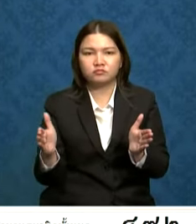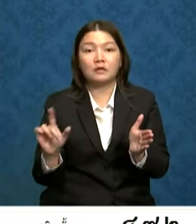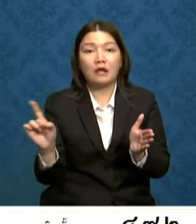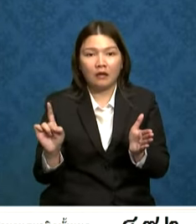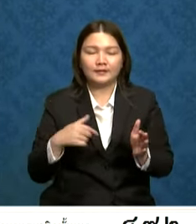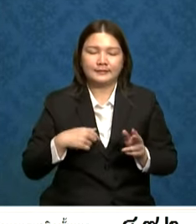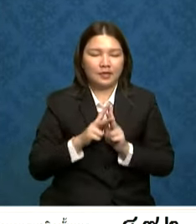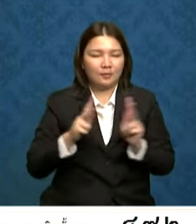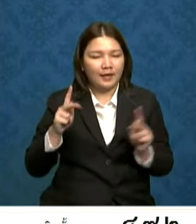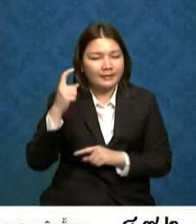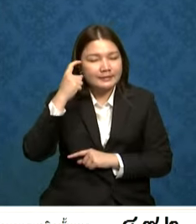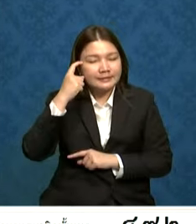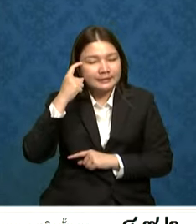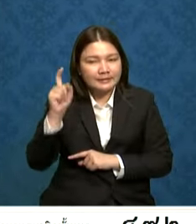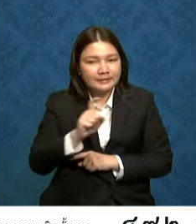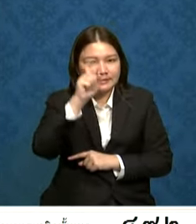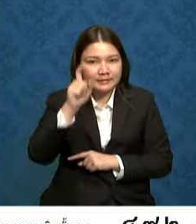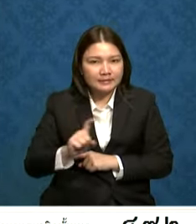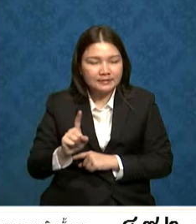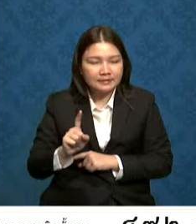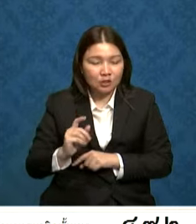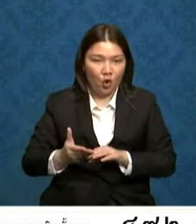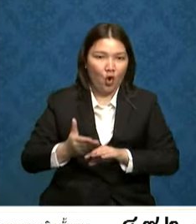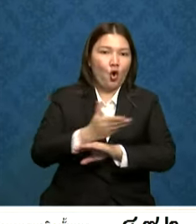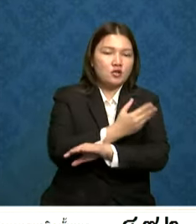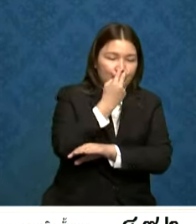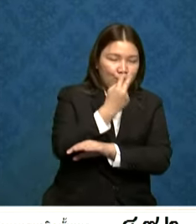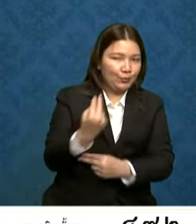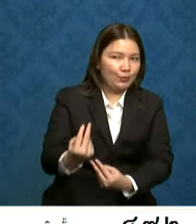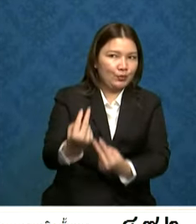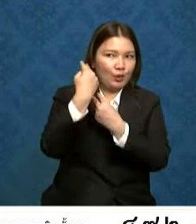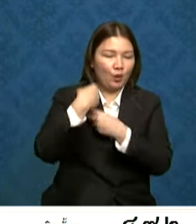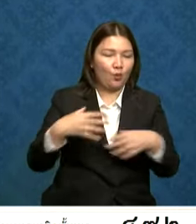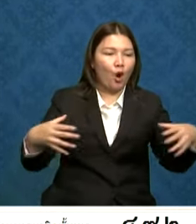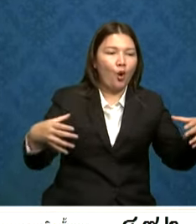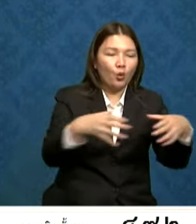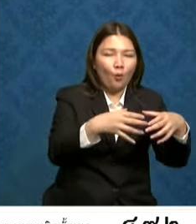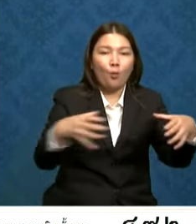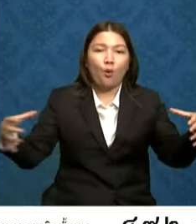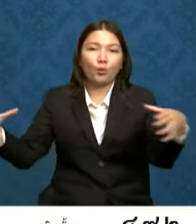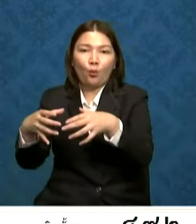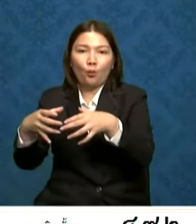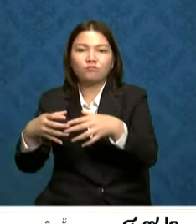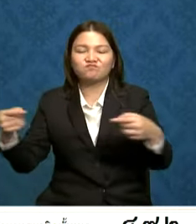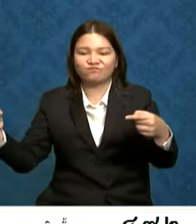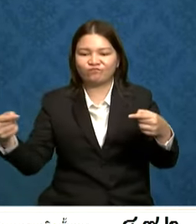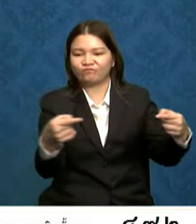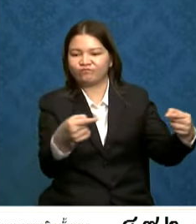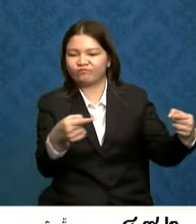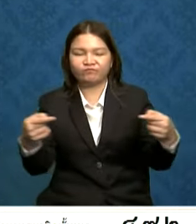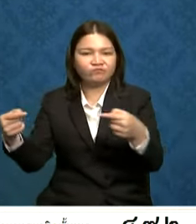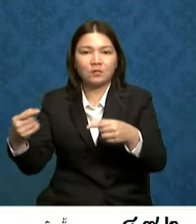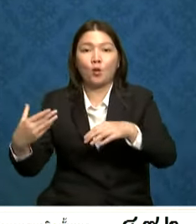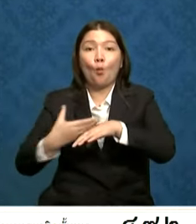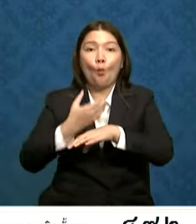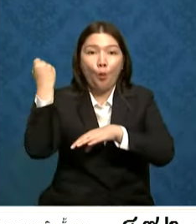ควรจะเอาเหตุการณ์ในการชุมนุมทางการเมืองตั้งแต่เหตุความขัดแย้งทางการเมืองเหตุ